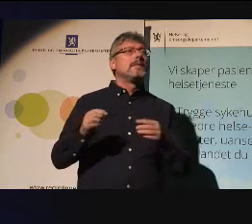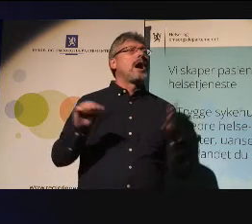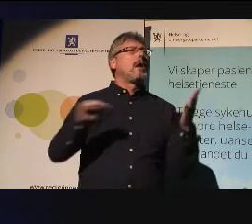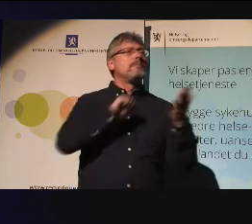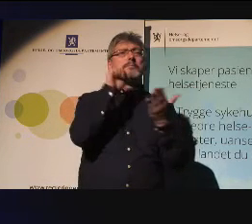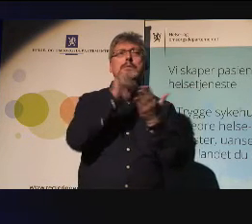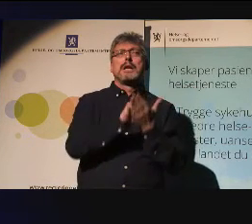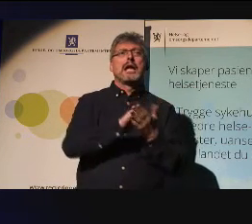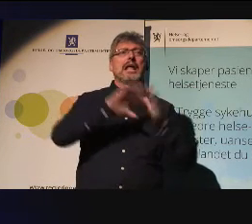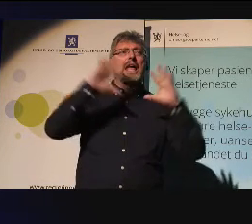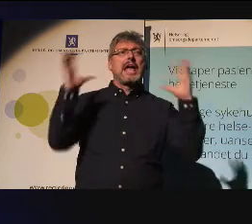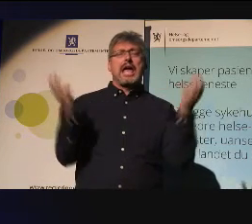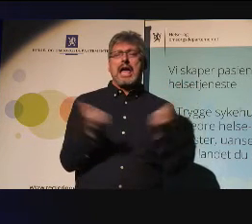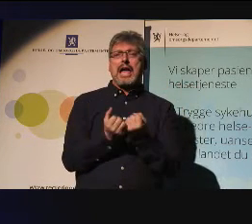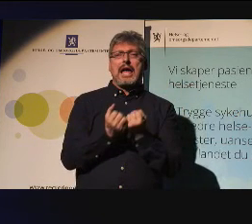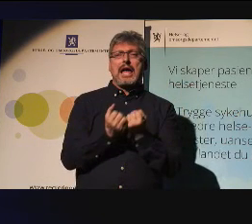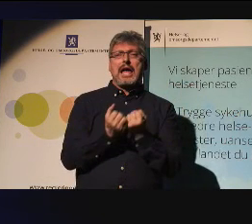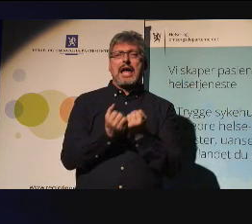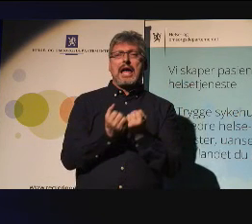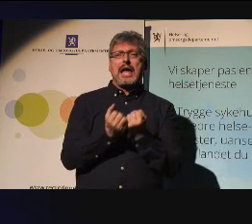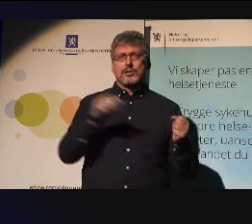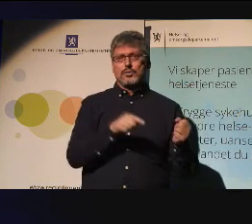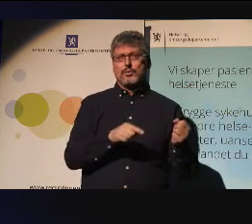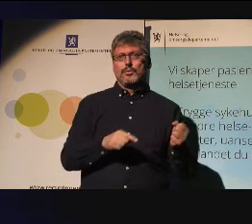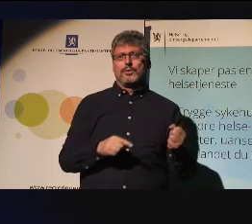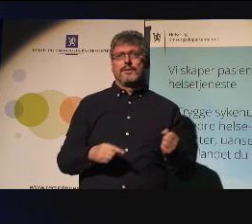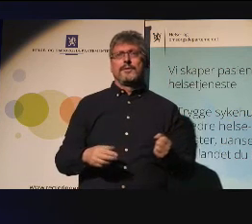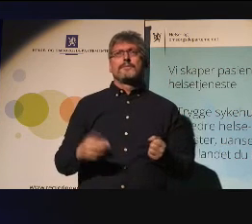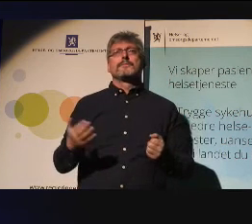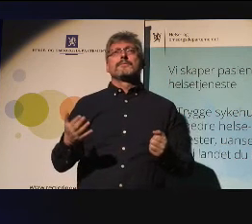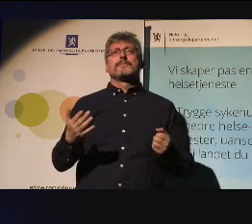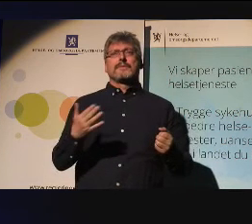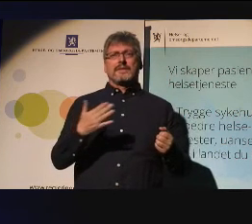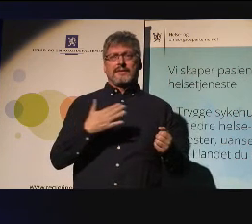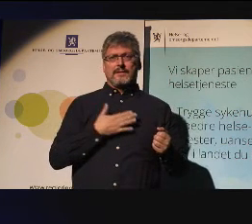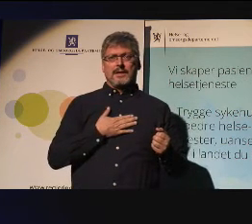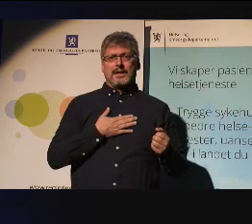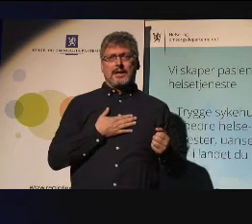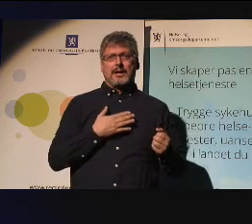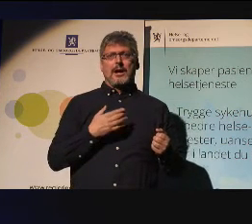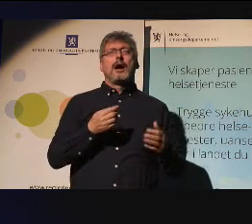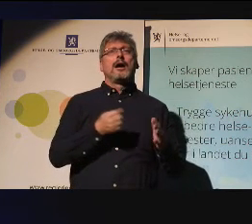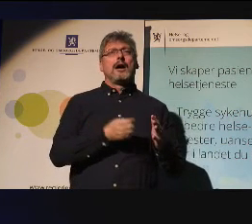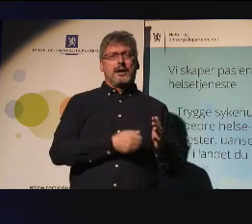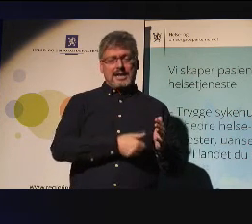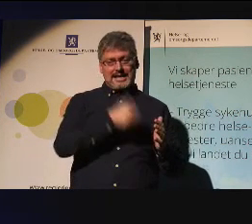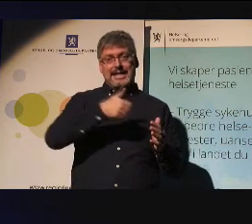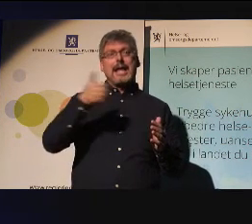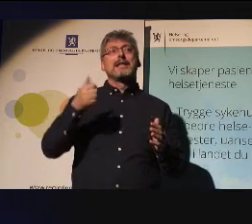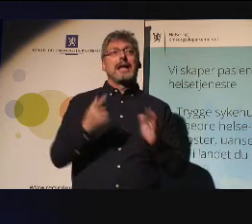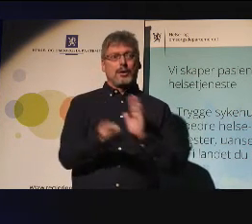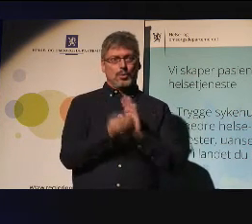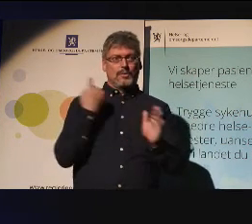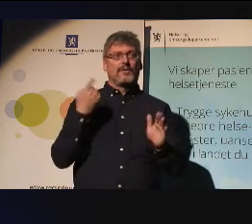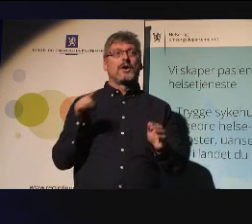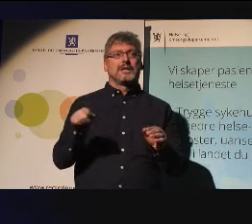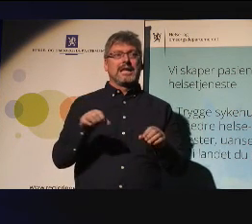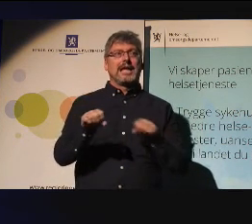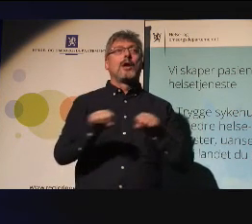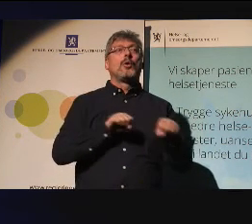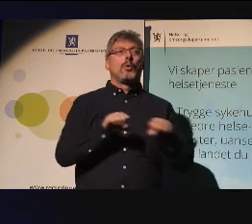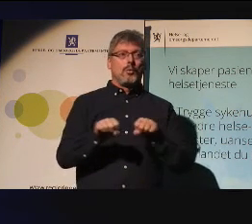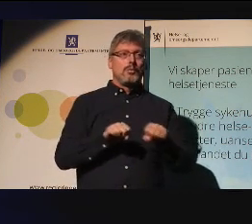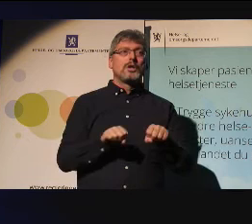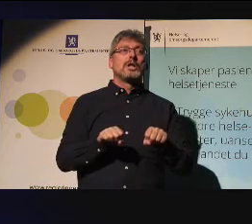institusjonen. Vi har og må erkjenne at vi har en lederutfordring i de kommunale helse- og